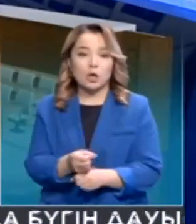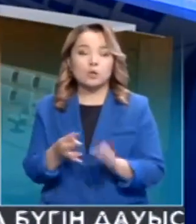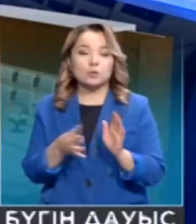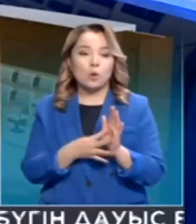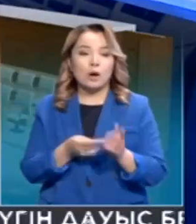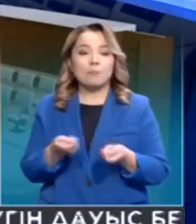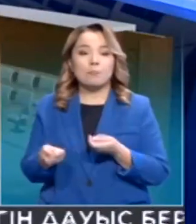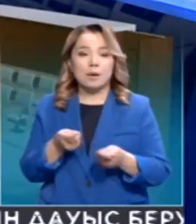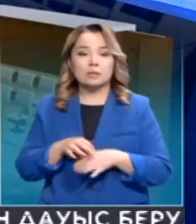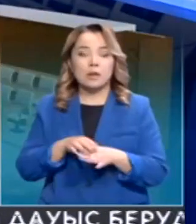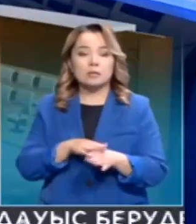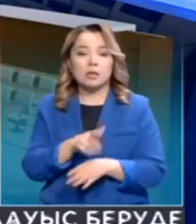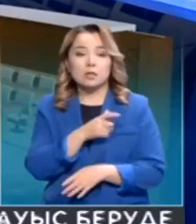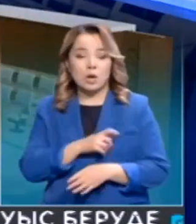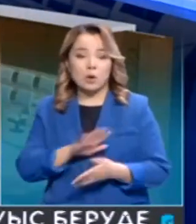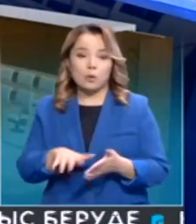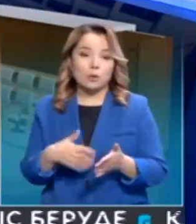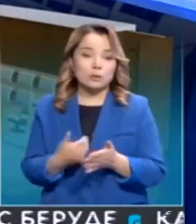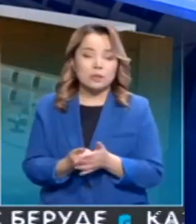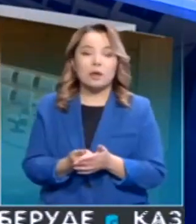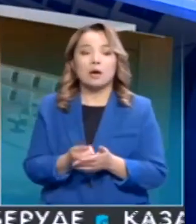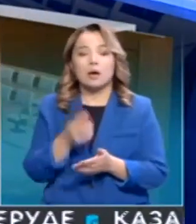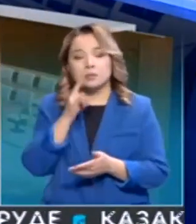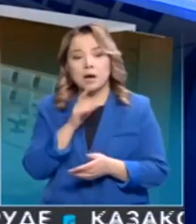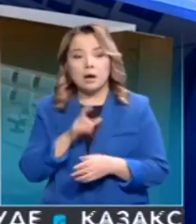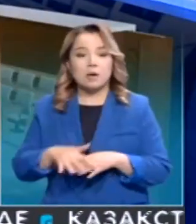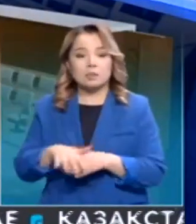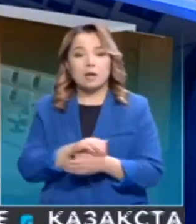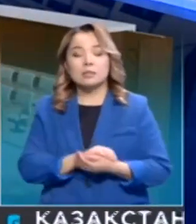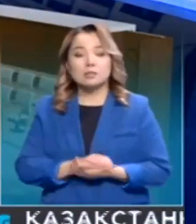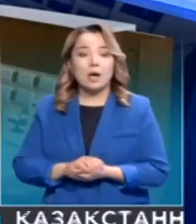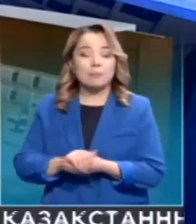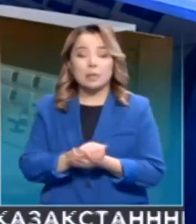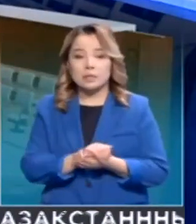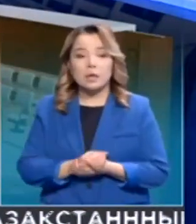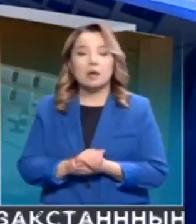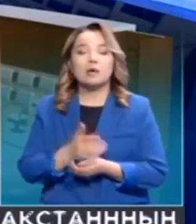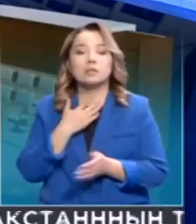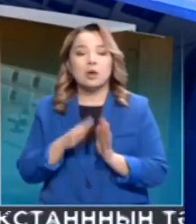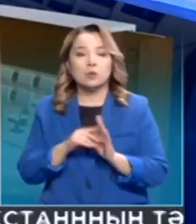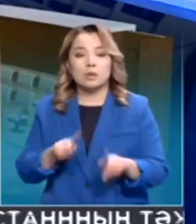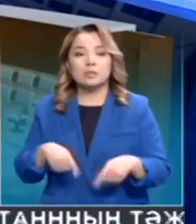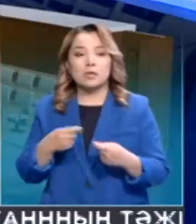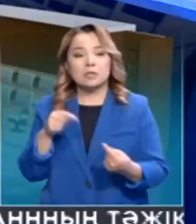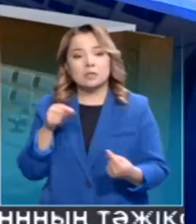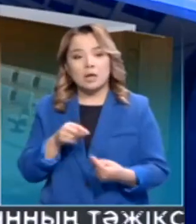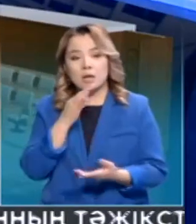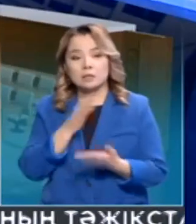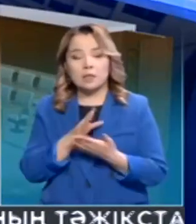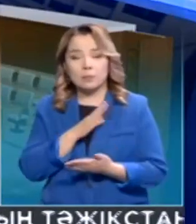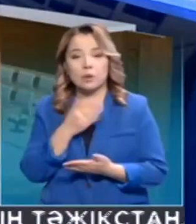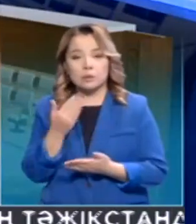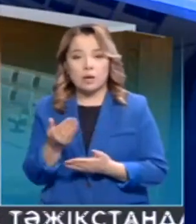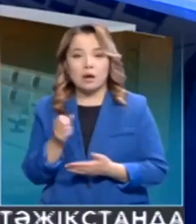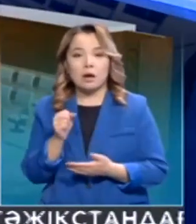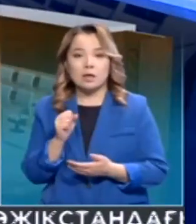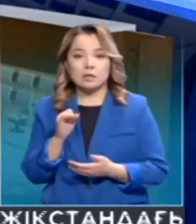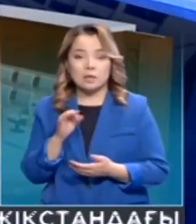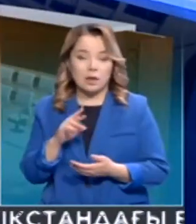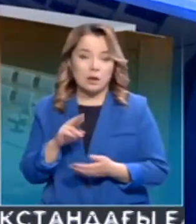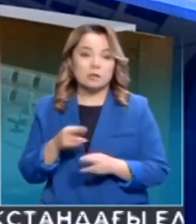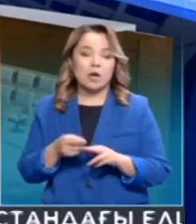9 мандат осы уақытқа дейін Қазақстан халқы ассамблеясы атынан сайланатын депутаттарға тиесілі болатын. Ая